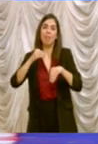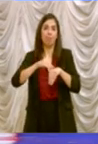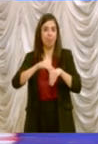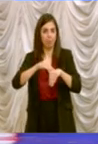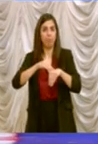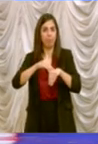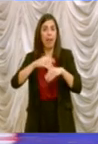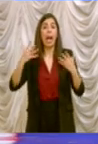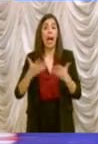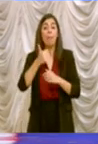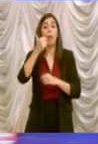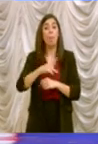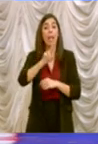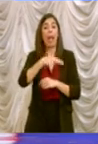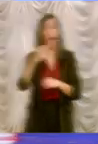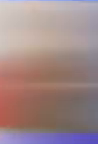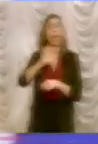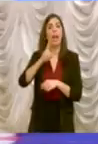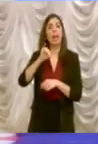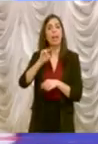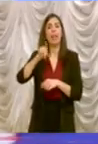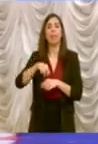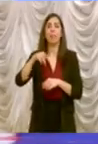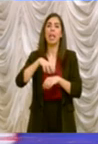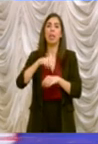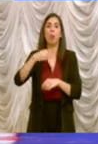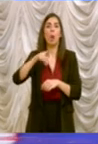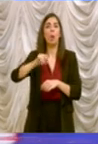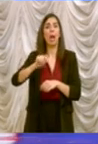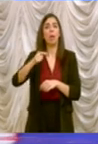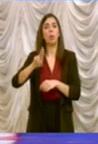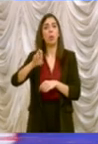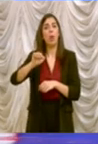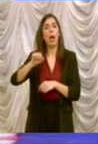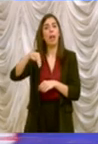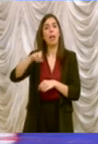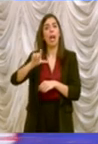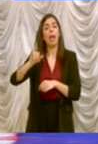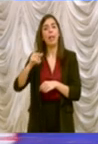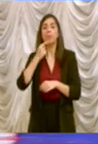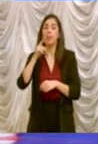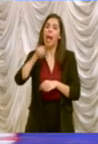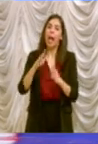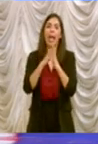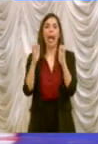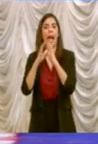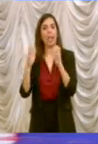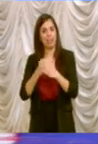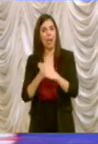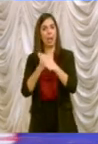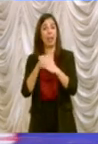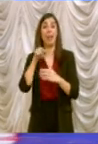ristoro di almeno 1.000 euro sino a 1.000 euro devo dire che le misure di sostegno per le imprese sono molto